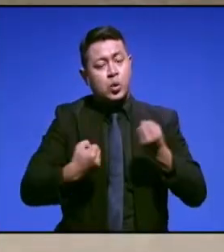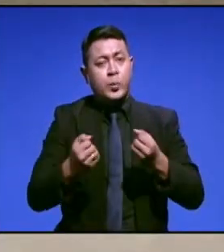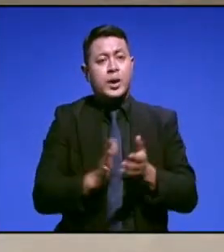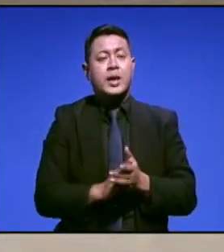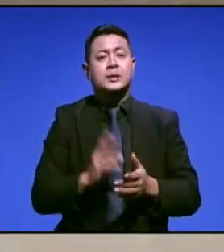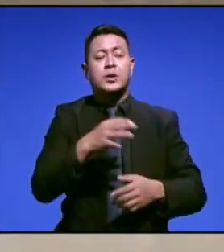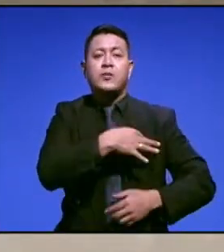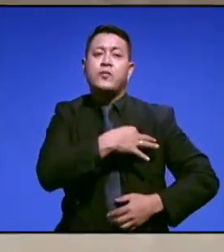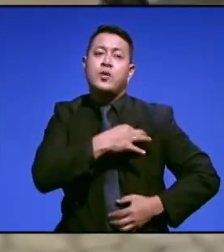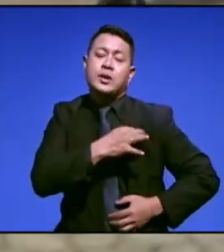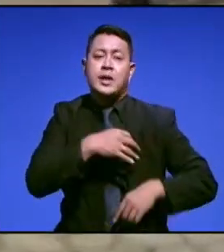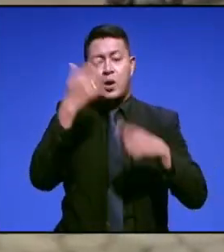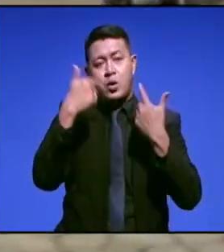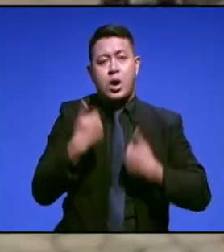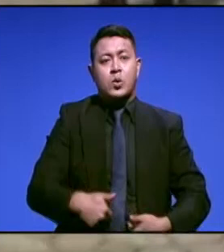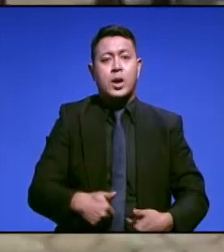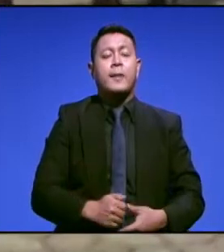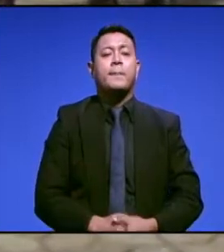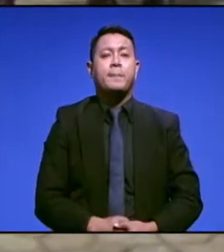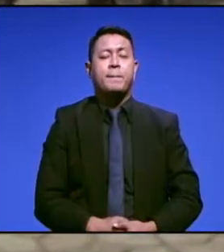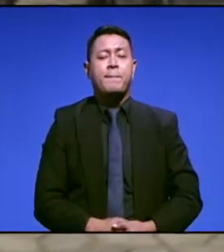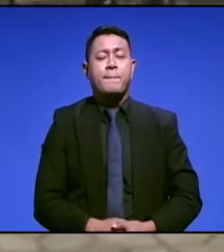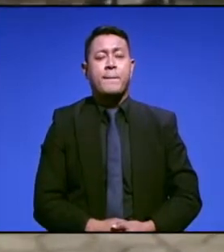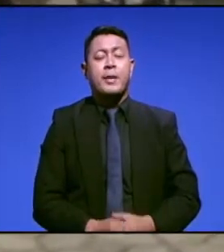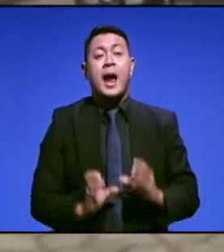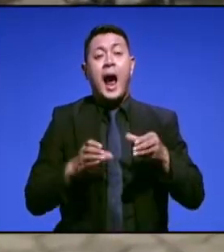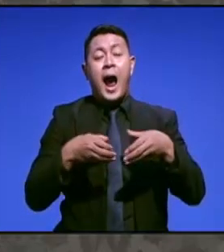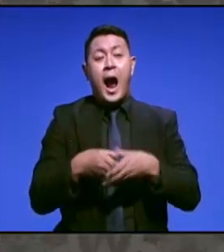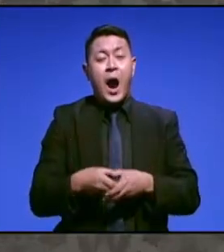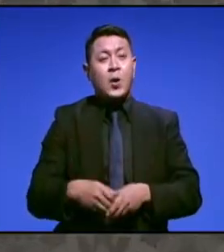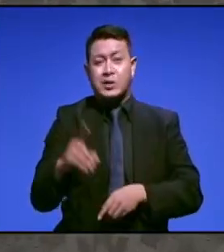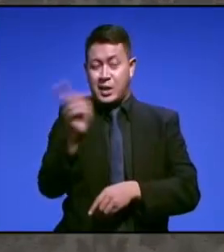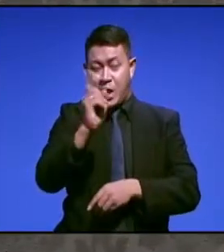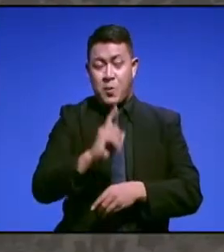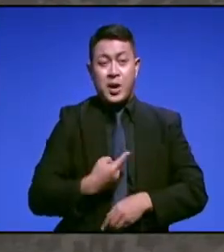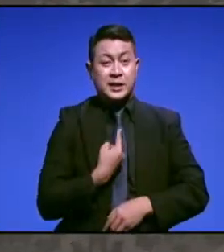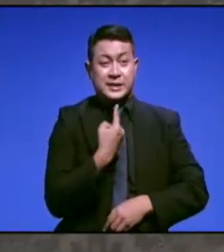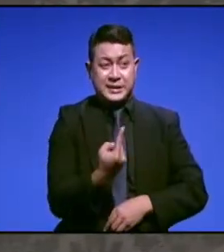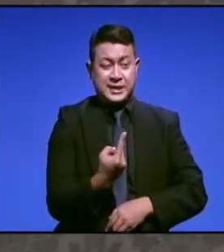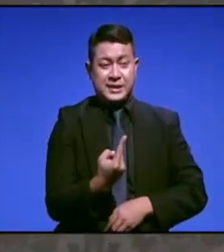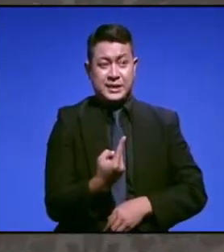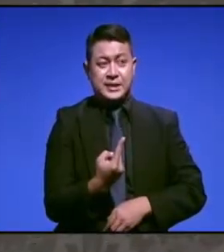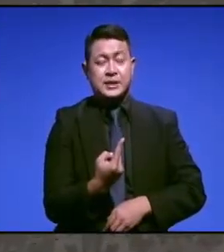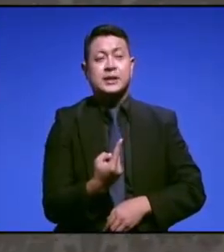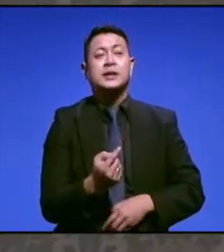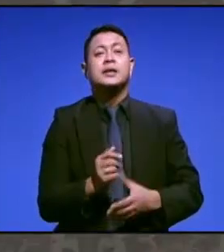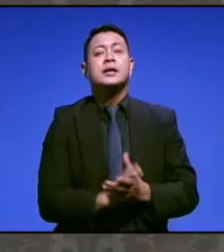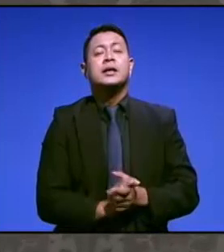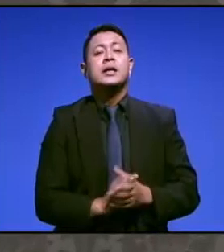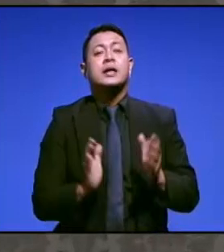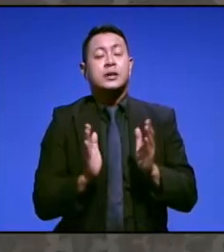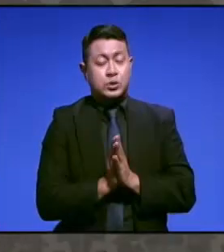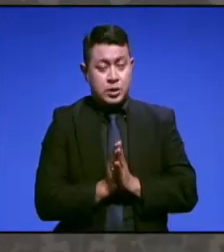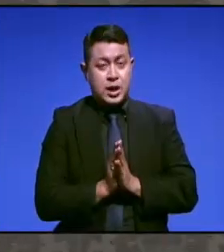seorang relawan mengalami luka-luka. Intinya anggota tidak boleh sendirian, harus ada minimal berdua, dan